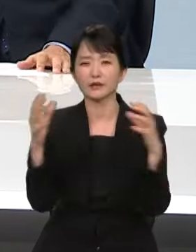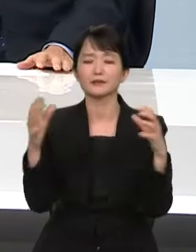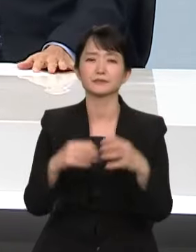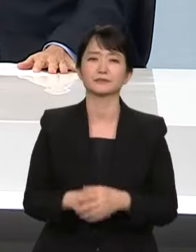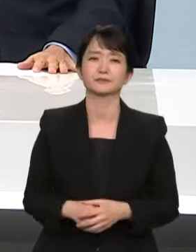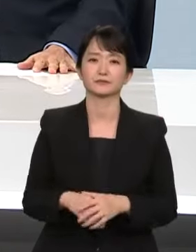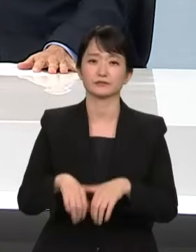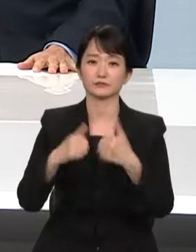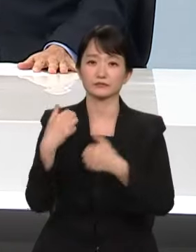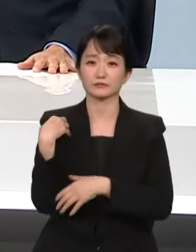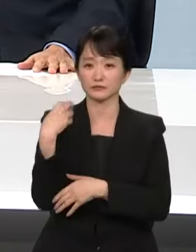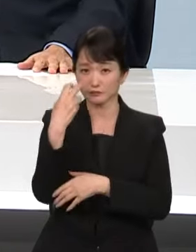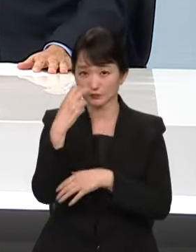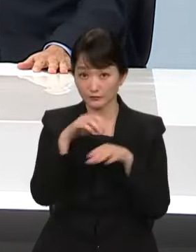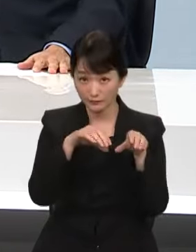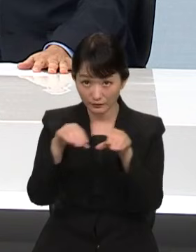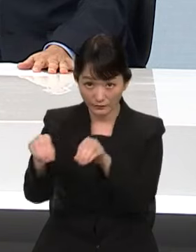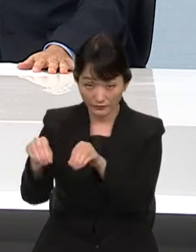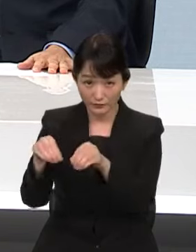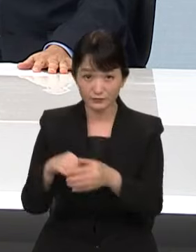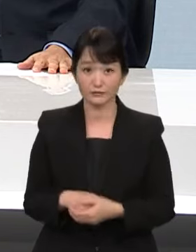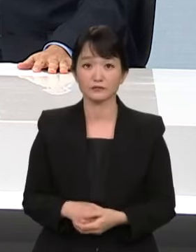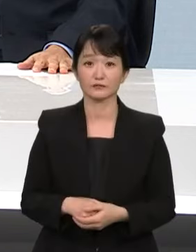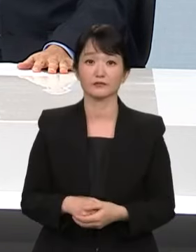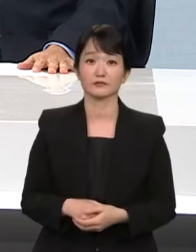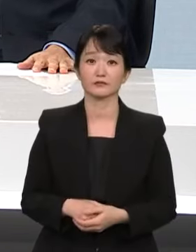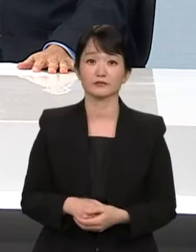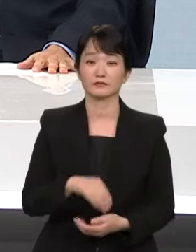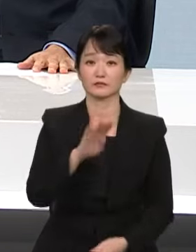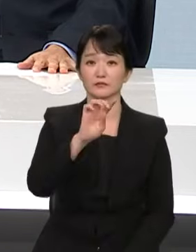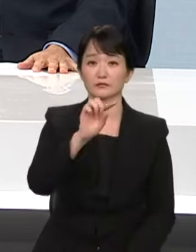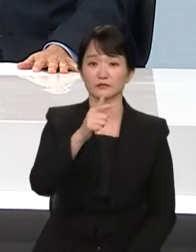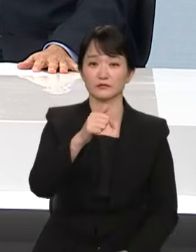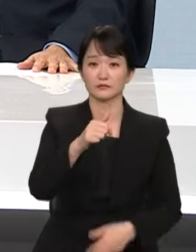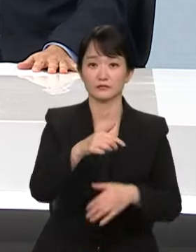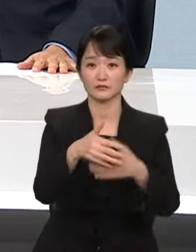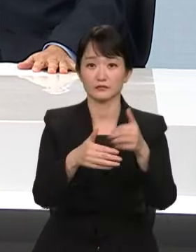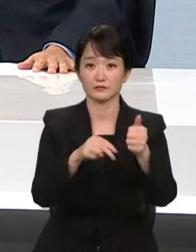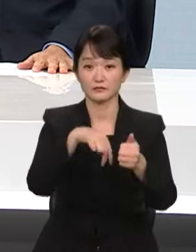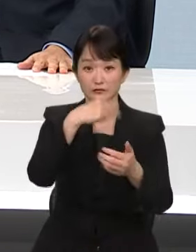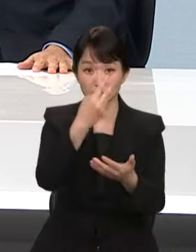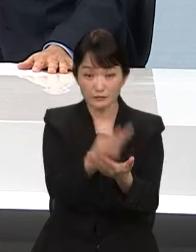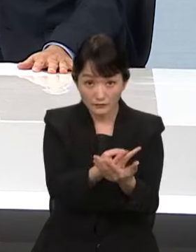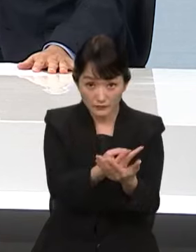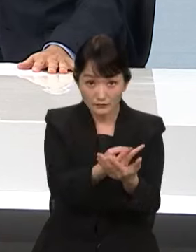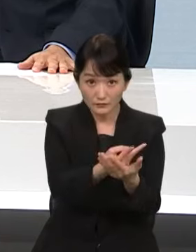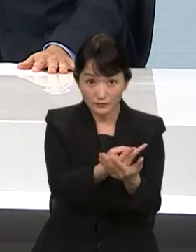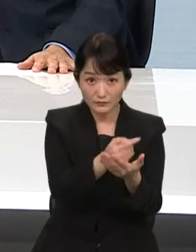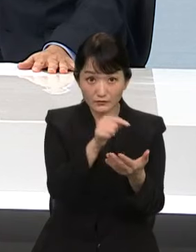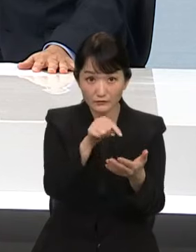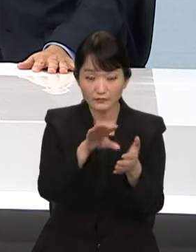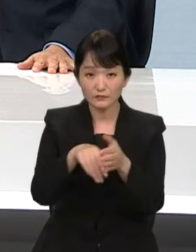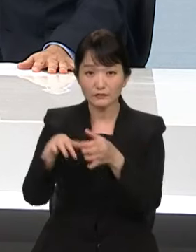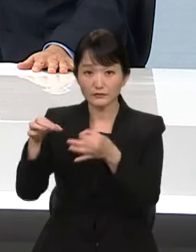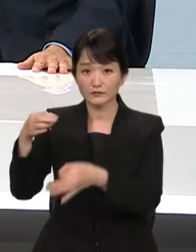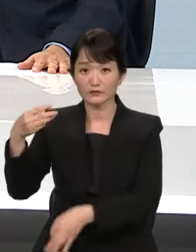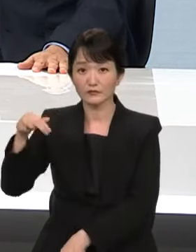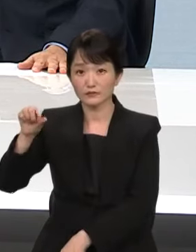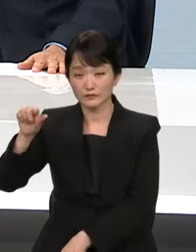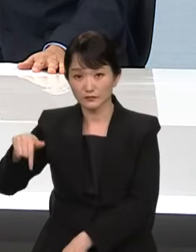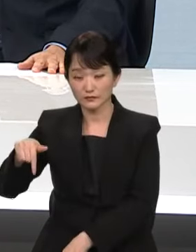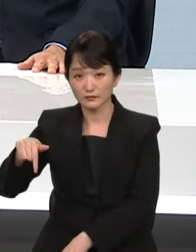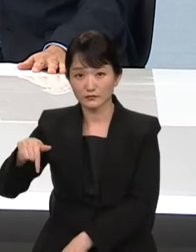자, 국감이 잠시 정회 중일 때 방문진에 한 간부가 쓰러지는 응급 상황이 발생했는데 이때 김태규 방송통신위원장